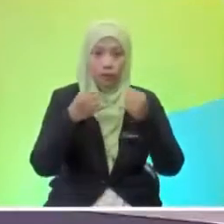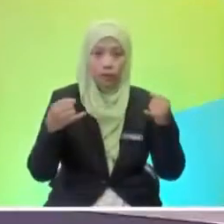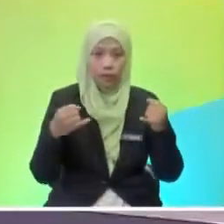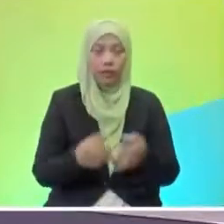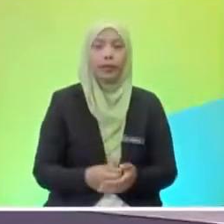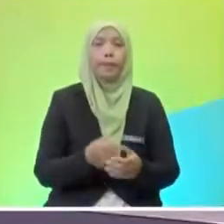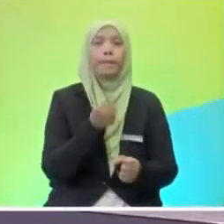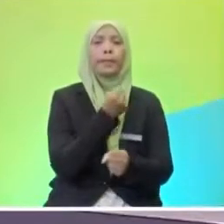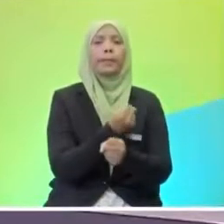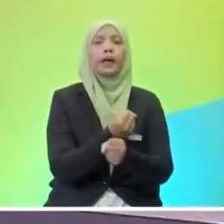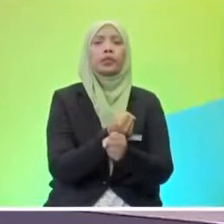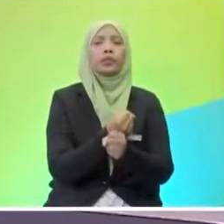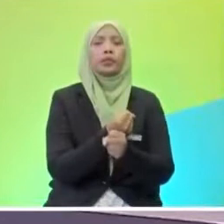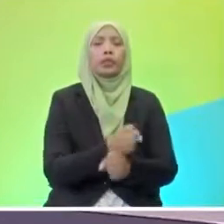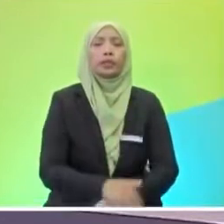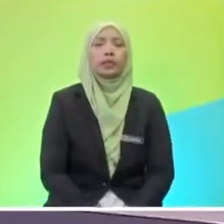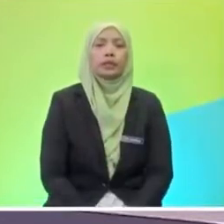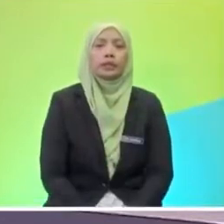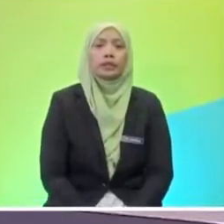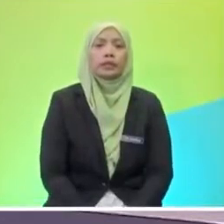batu-batu yang dilebihkan